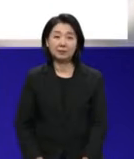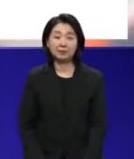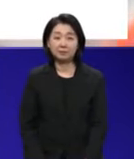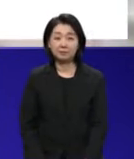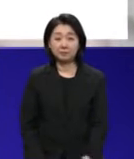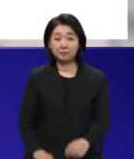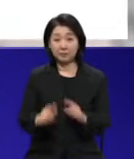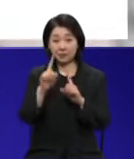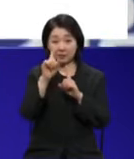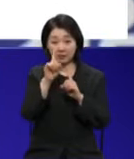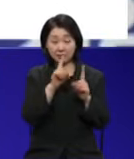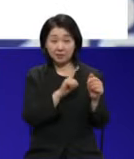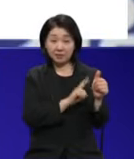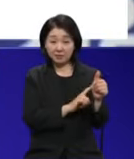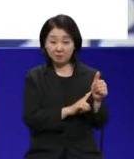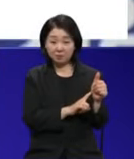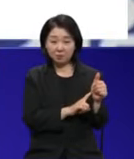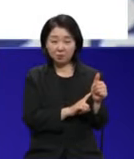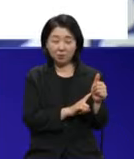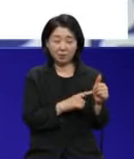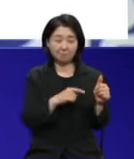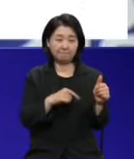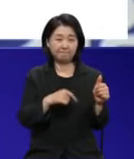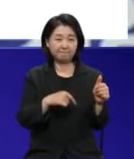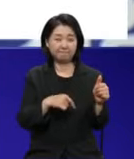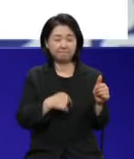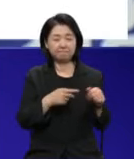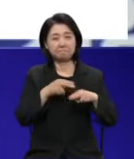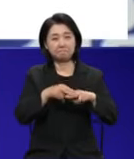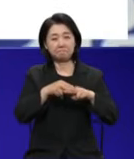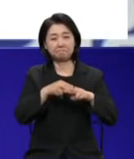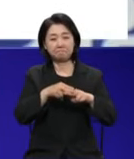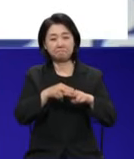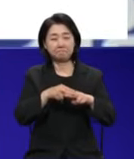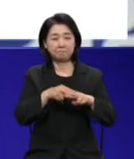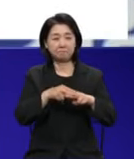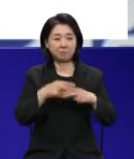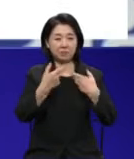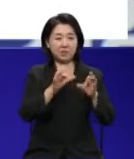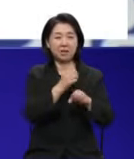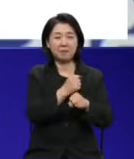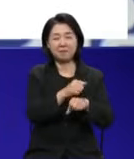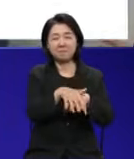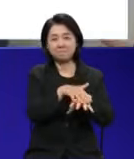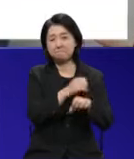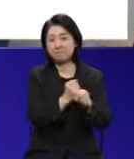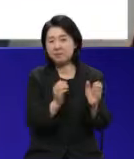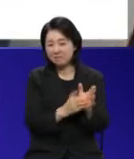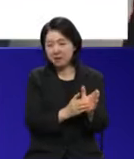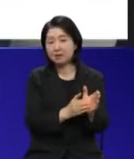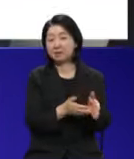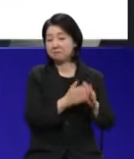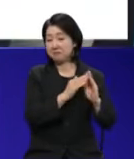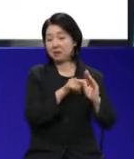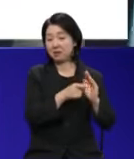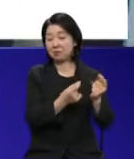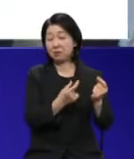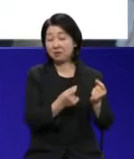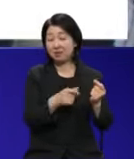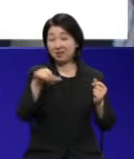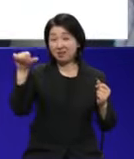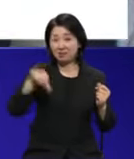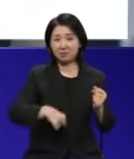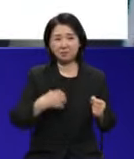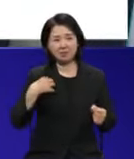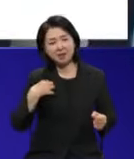이재명 대표로서는 자신의 세력으로 완전히 이제 당을 재구성한 겁니다 완전히 구성한 데다가 만 졌으면 이게